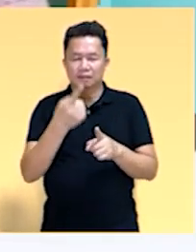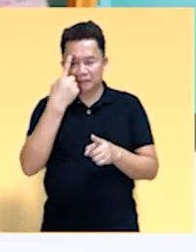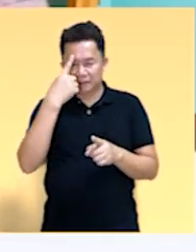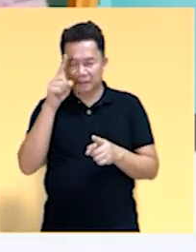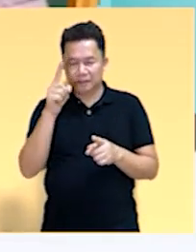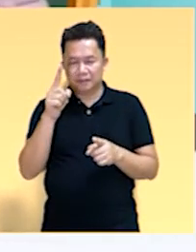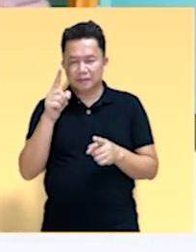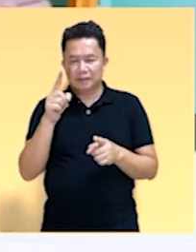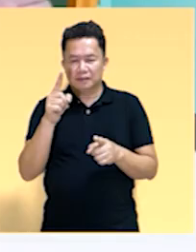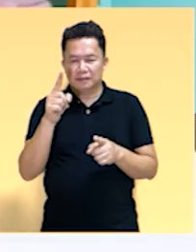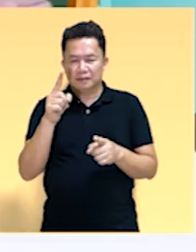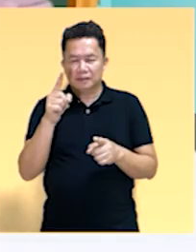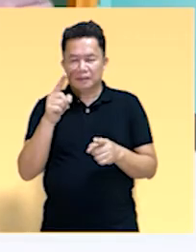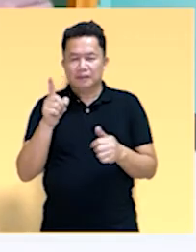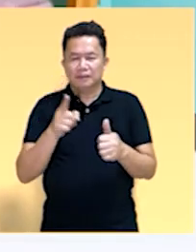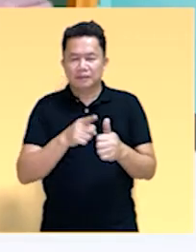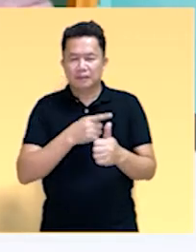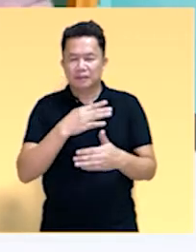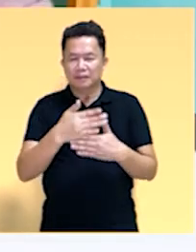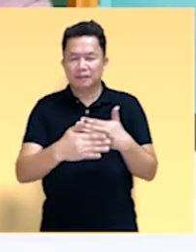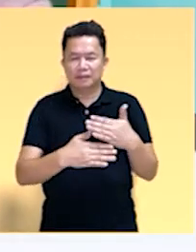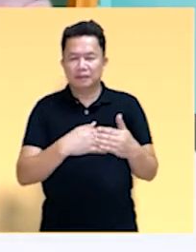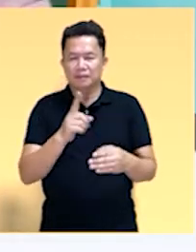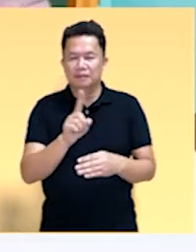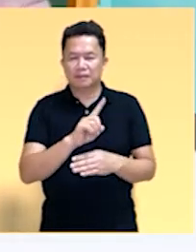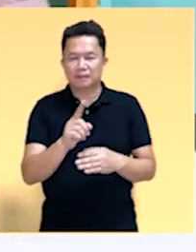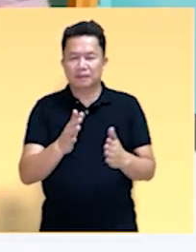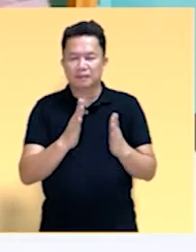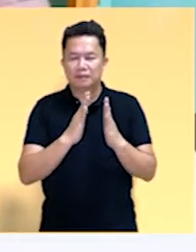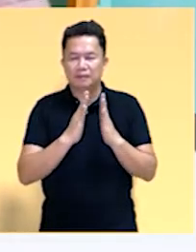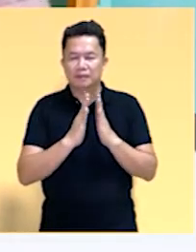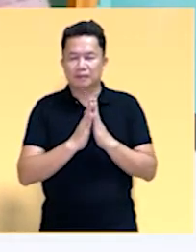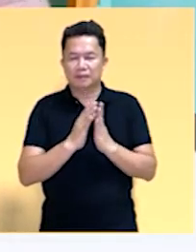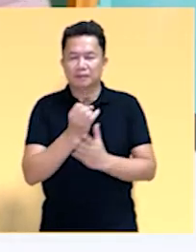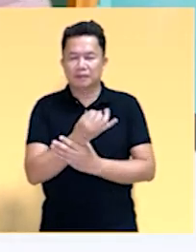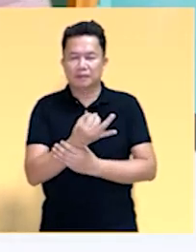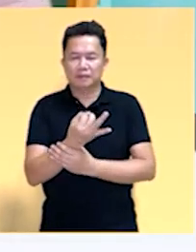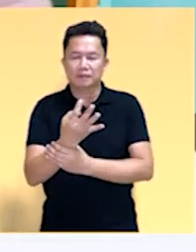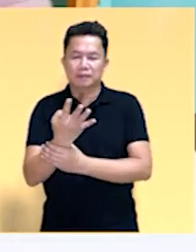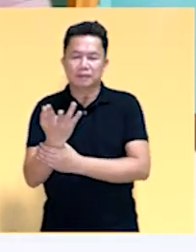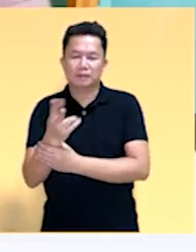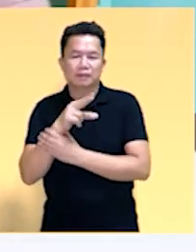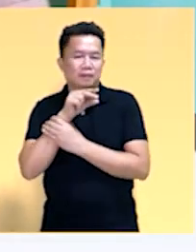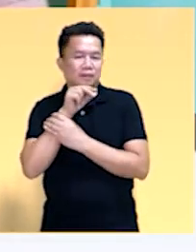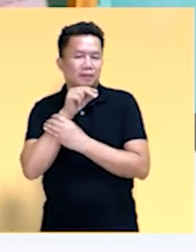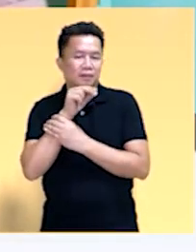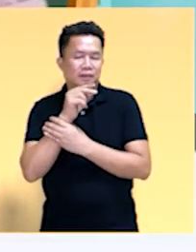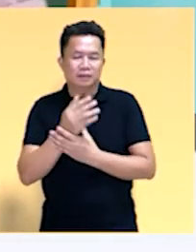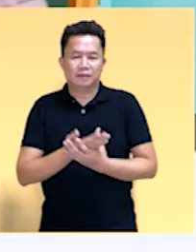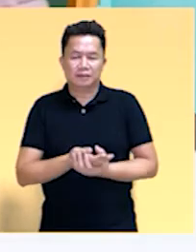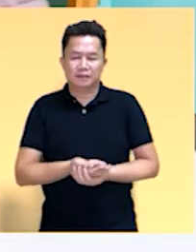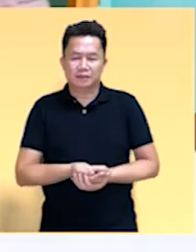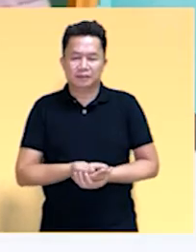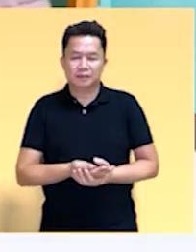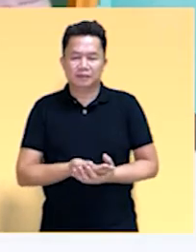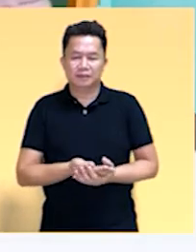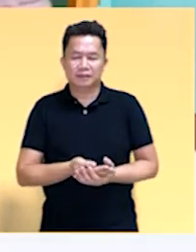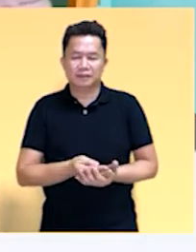unang hakbang, what is asked? Ilan ang bilang ng mga pato?